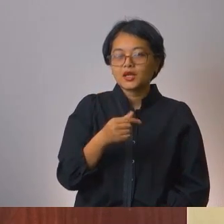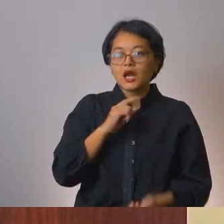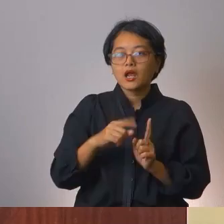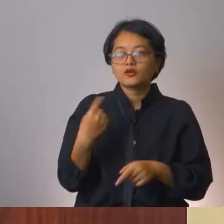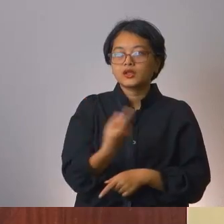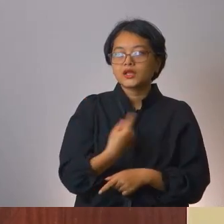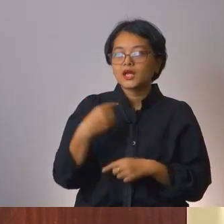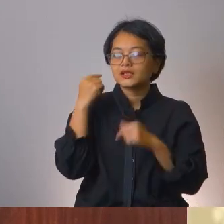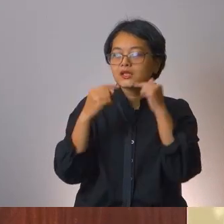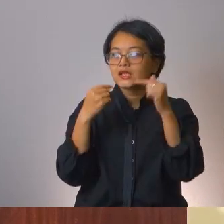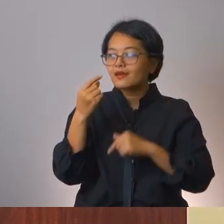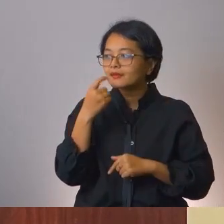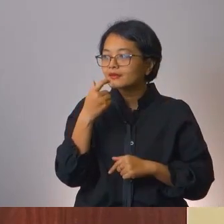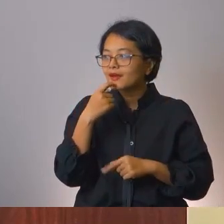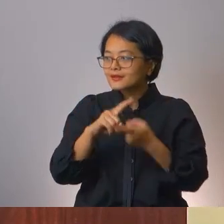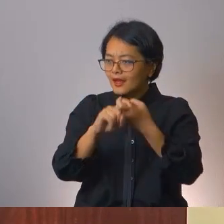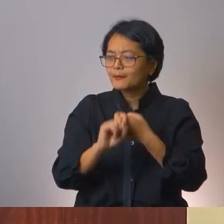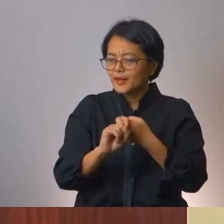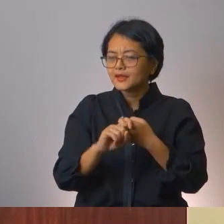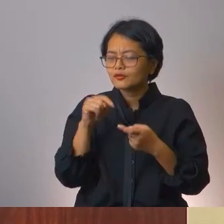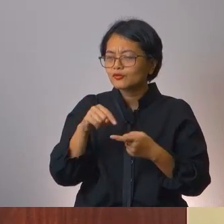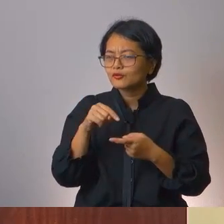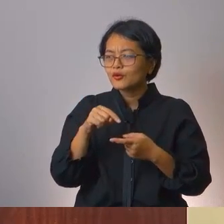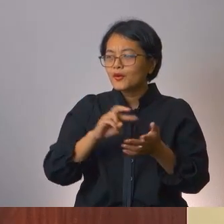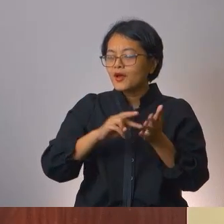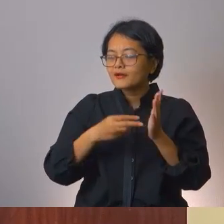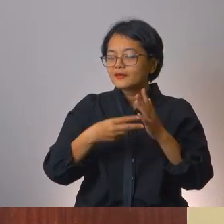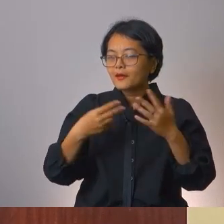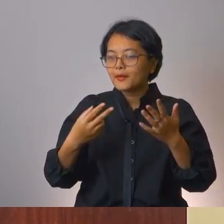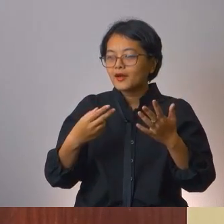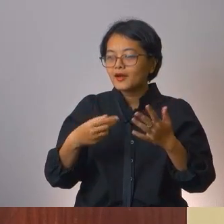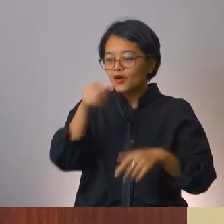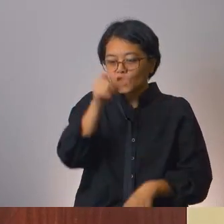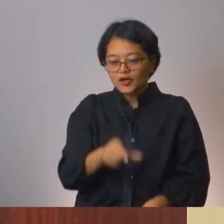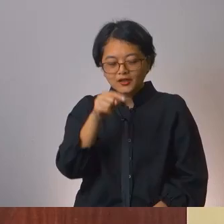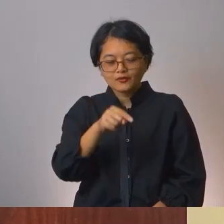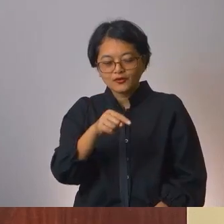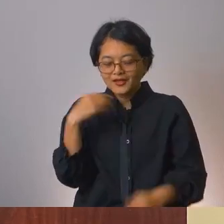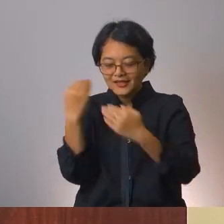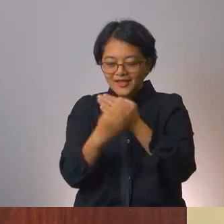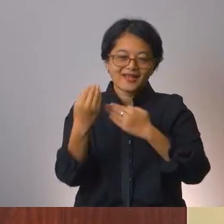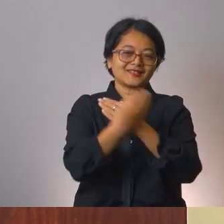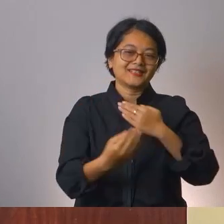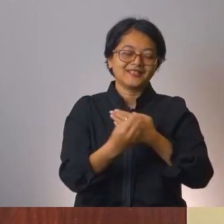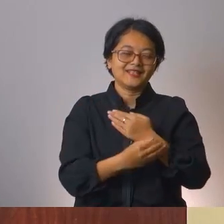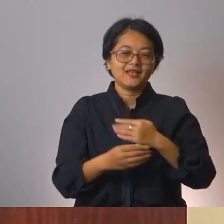dikasihi. Mungkin kita bertanya bagaimana jika sahabat berbalik menjadi